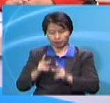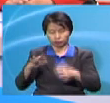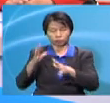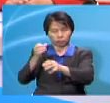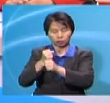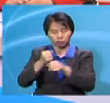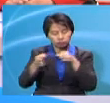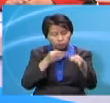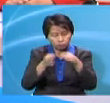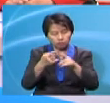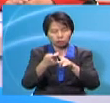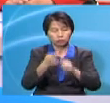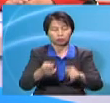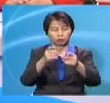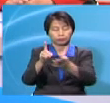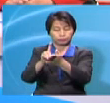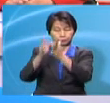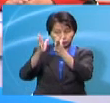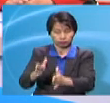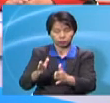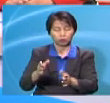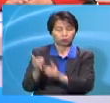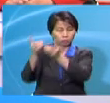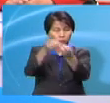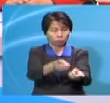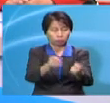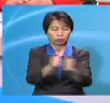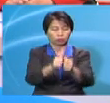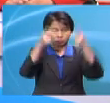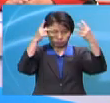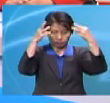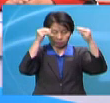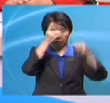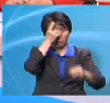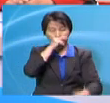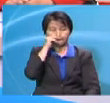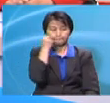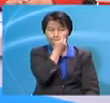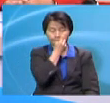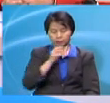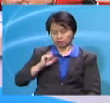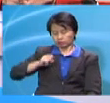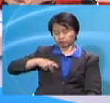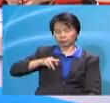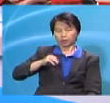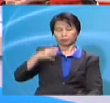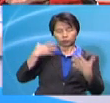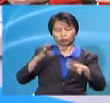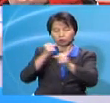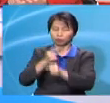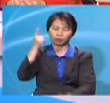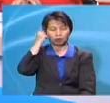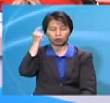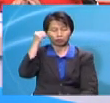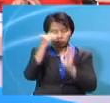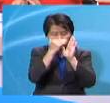memperoleh penjelasan daripada pihak penderma berhubung Derma yang diberi kepada Perdana Menteri Datuk Seri Najib Tun Razak sprm telah mendapat tahu